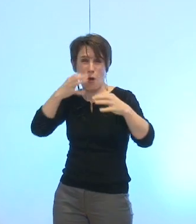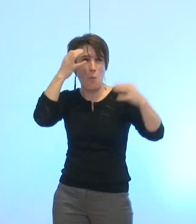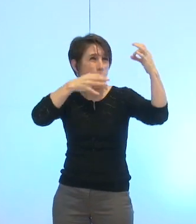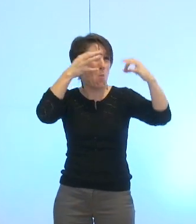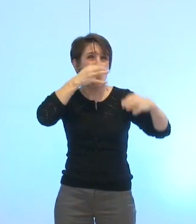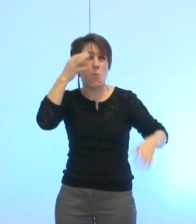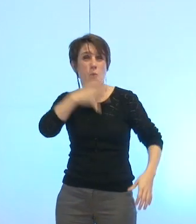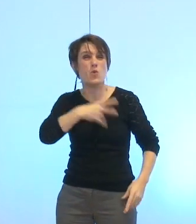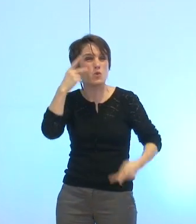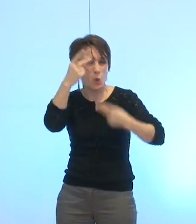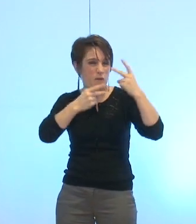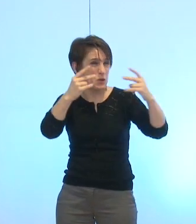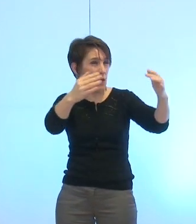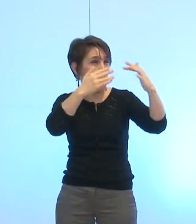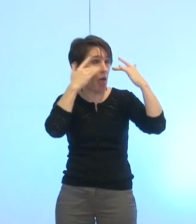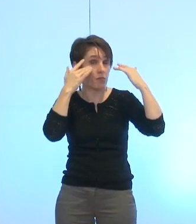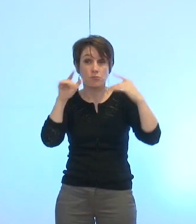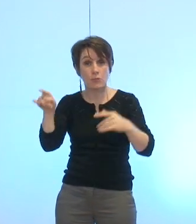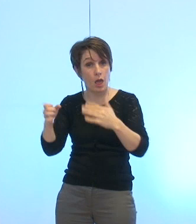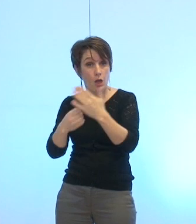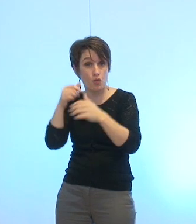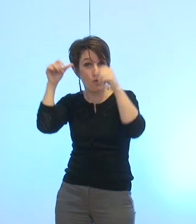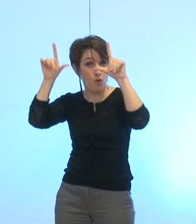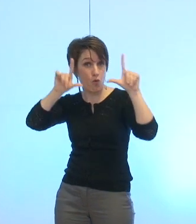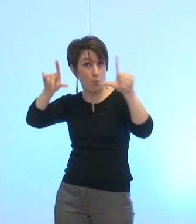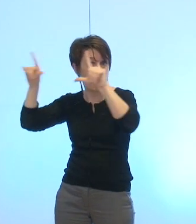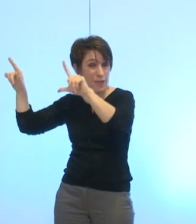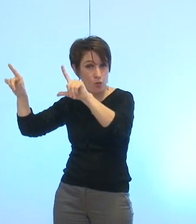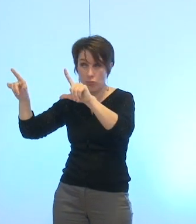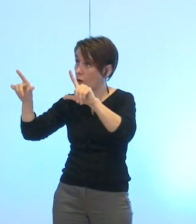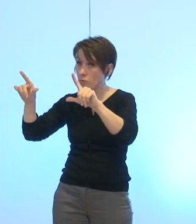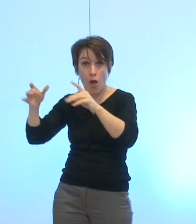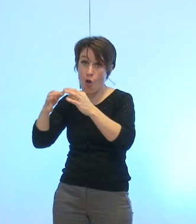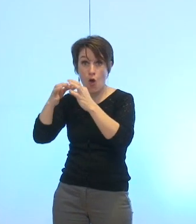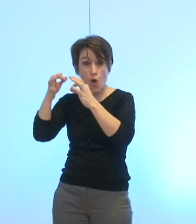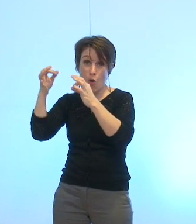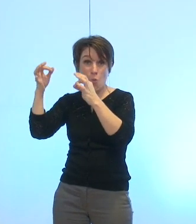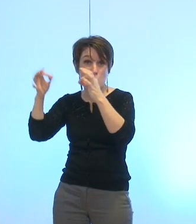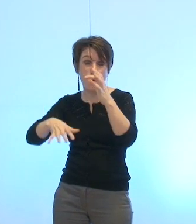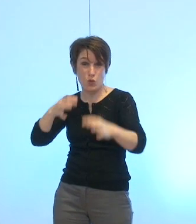nouveaux panneaux en matière de pollution visuelle l'effet sera